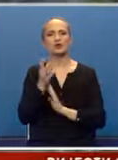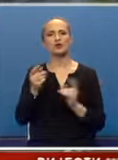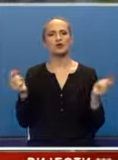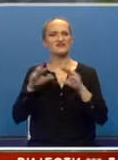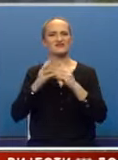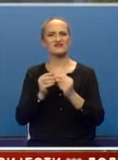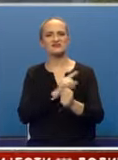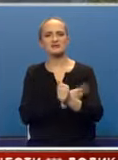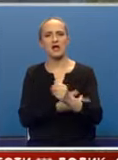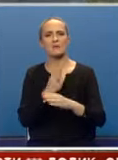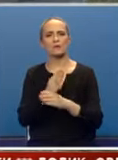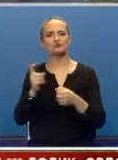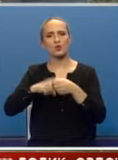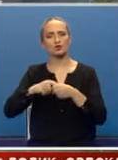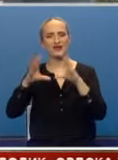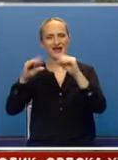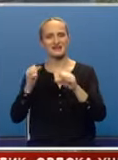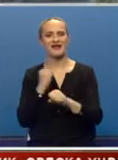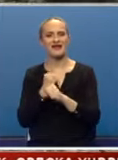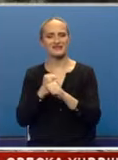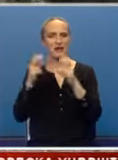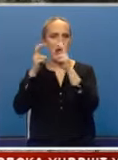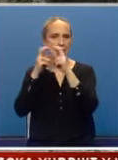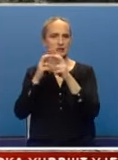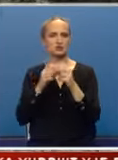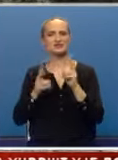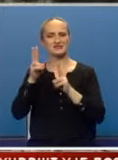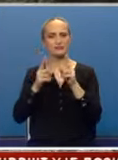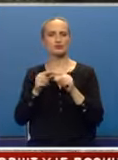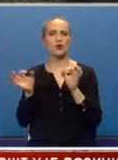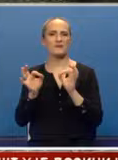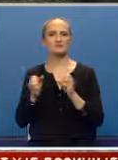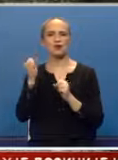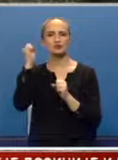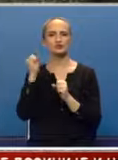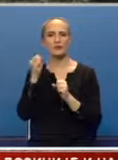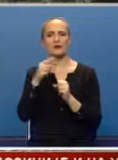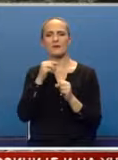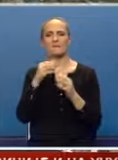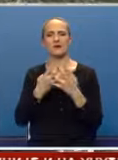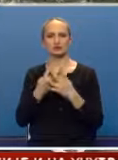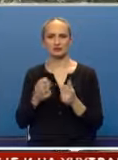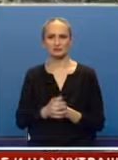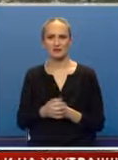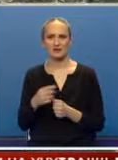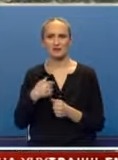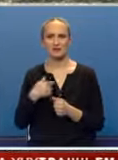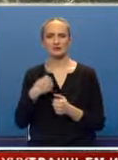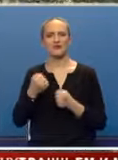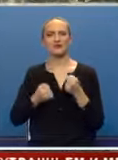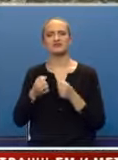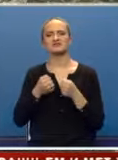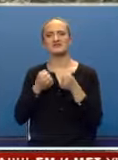koje su uključene u gašanje i radnike elektrodistribucije koji nastoje da obezbijede stubove niskonaponske mreže. Bili smo pošli da vozimo